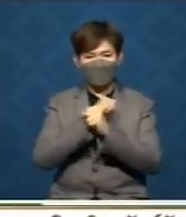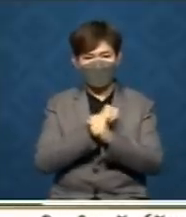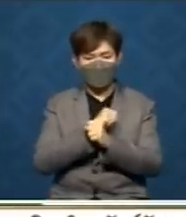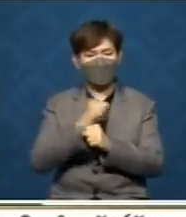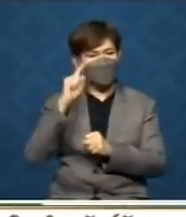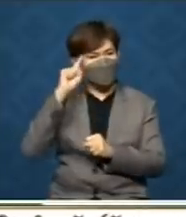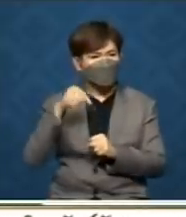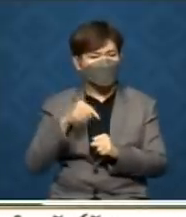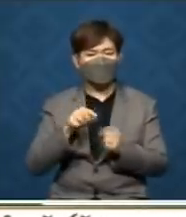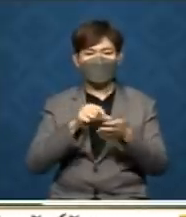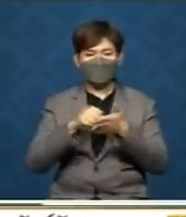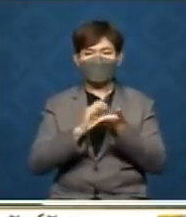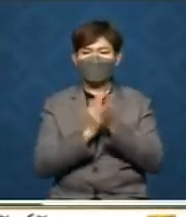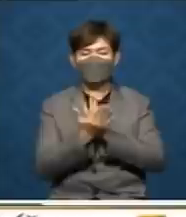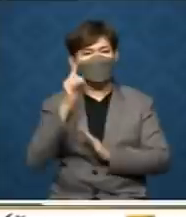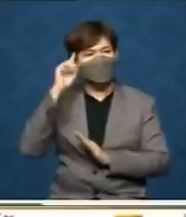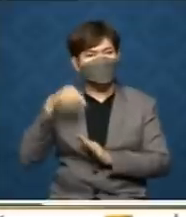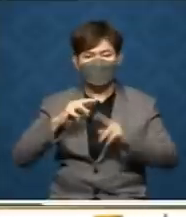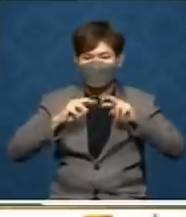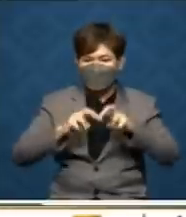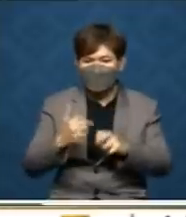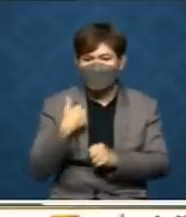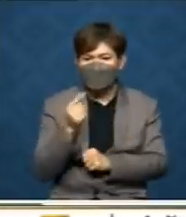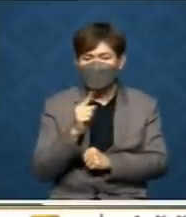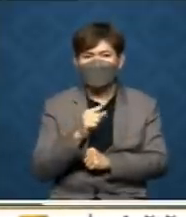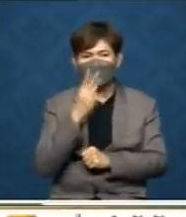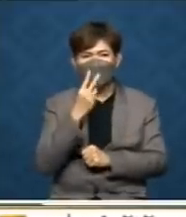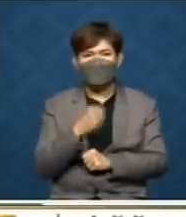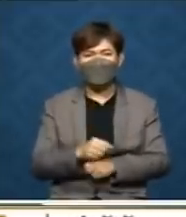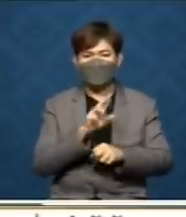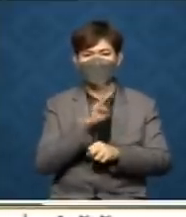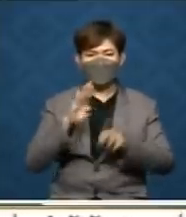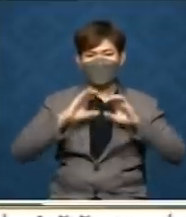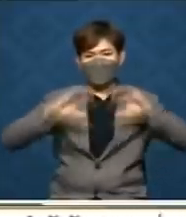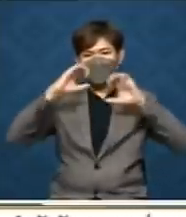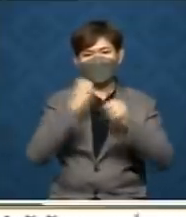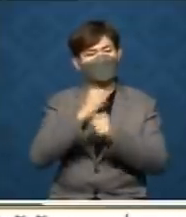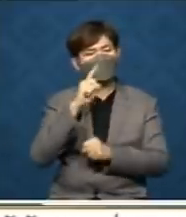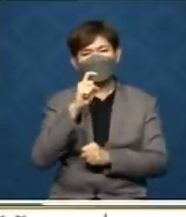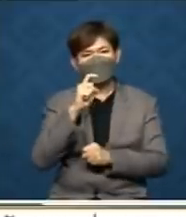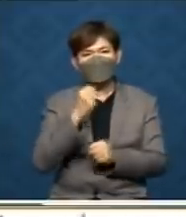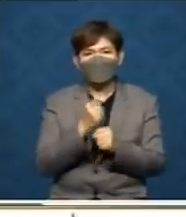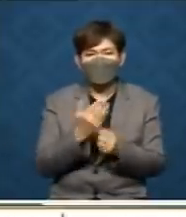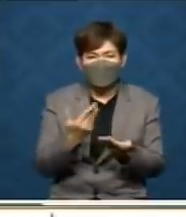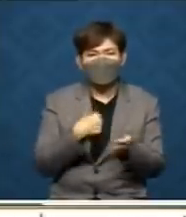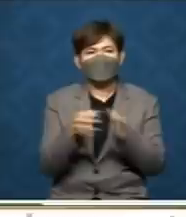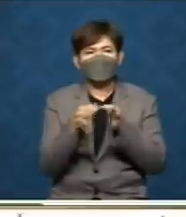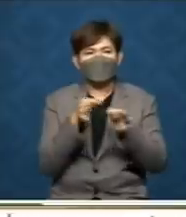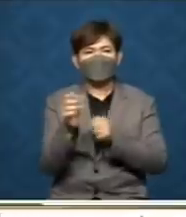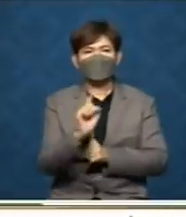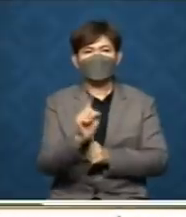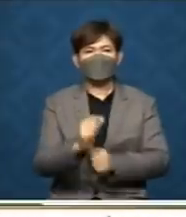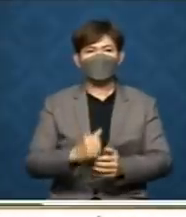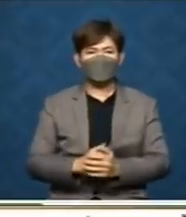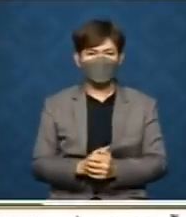มันถึงไปไม่ได้เขาวิเคราะห์กันเยอะพอเจอวิกฤตอย่างนี้ระบบจัดการรับไม่ได้ตรงไหนที่ผมจะชี้ชัดให้เห็น